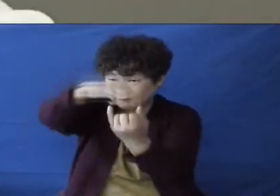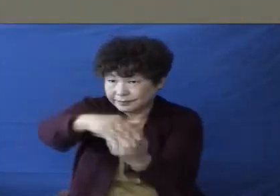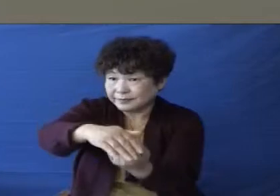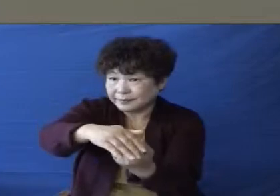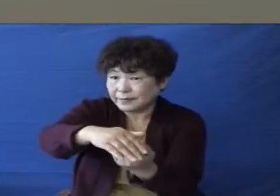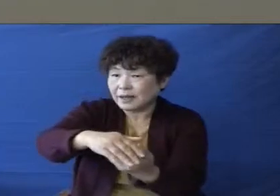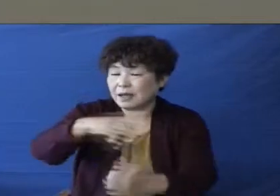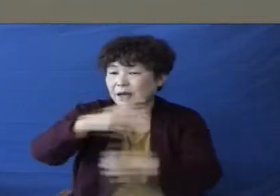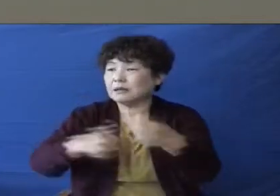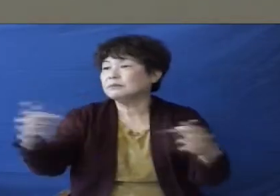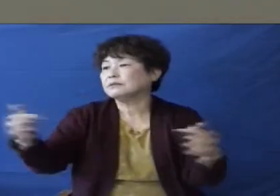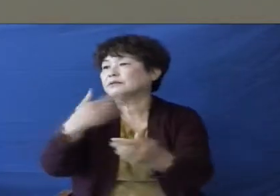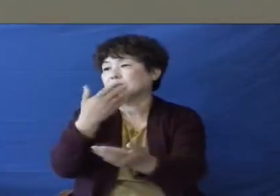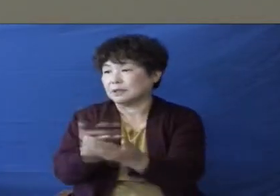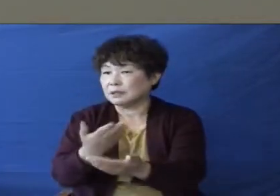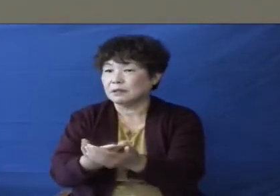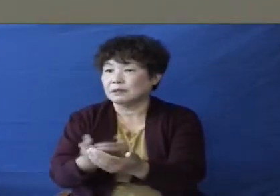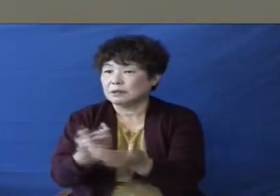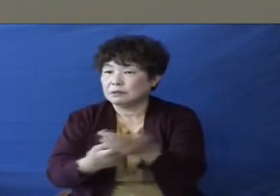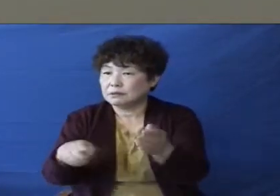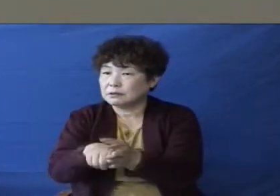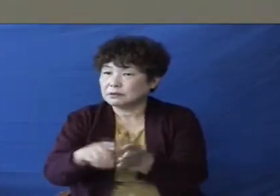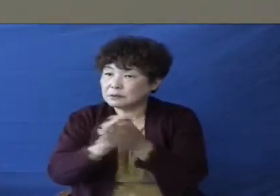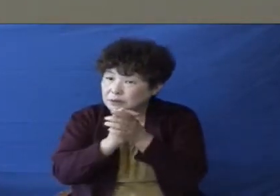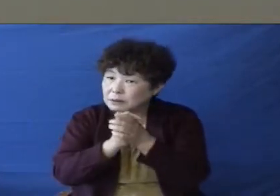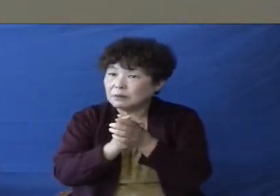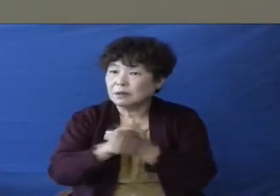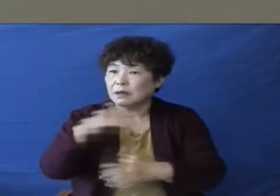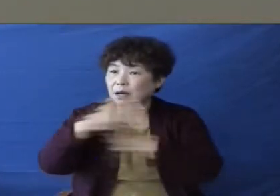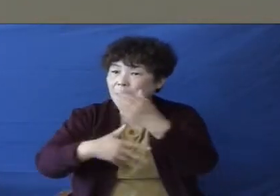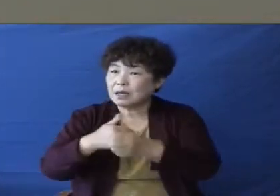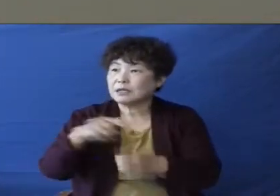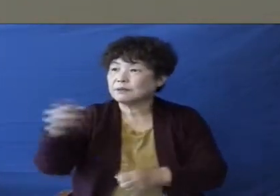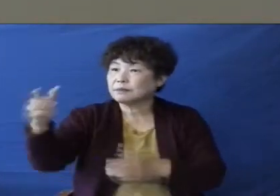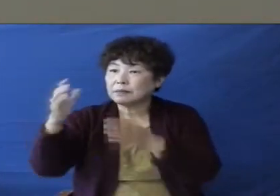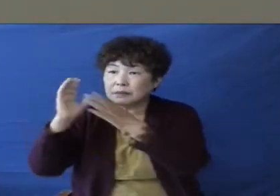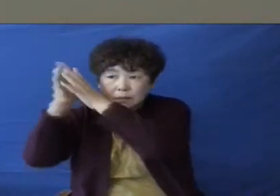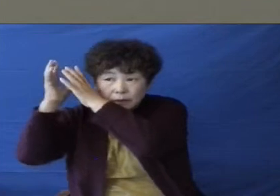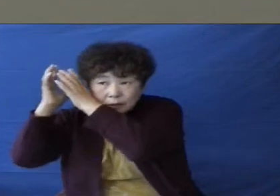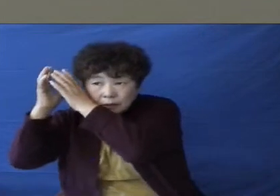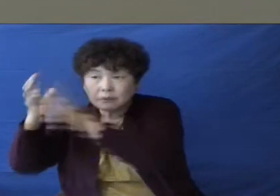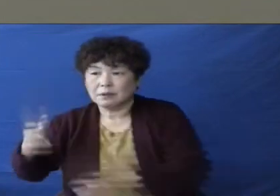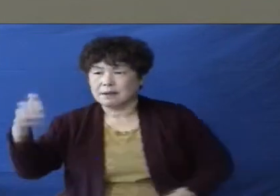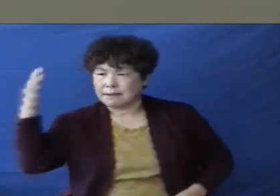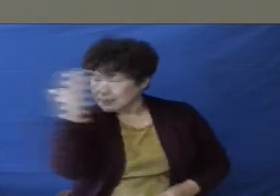뭐 이렇게 갈 수 있겠지만 그 여자는 뭐라구요 aa